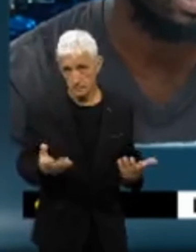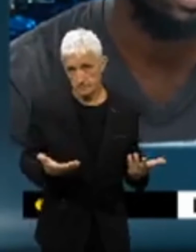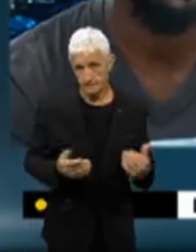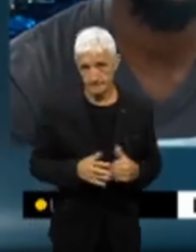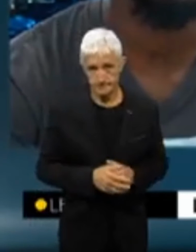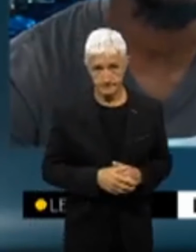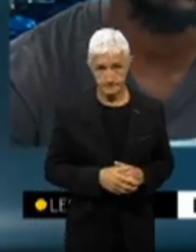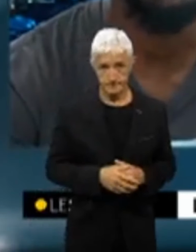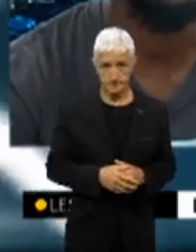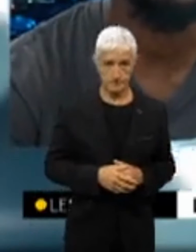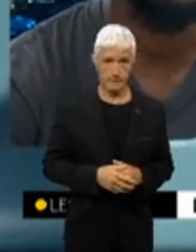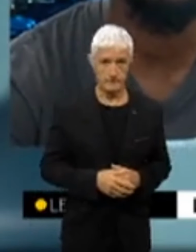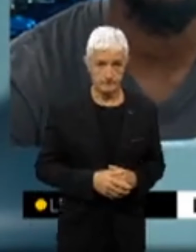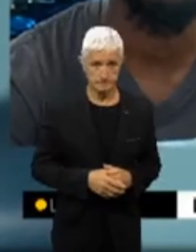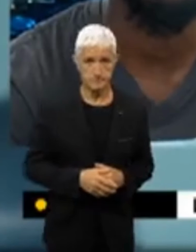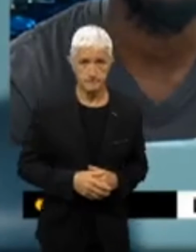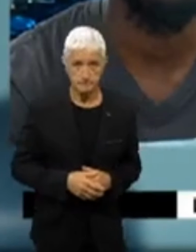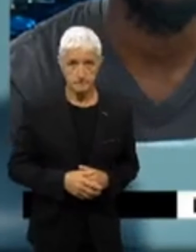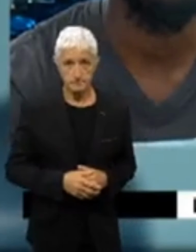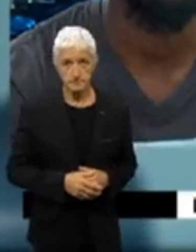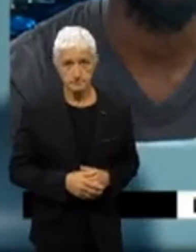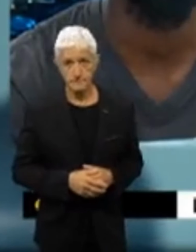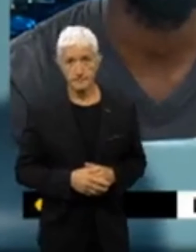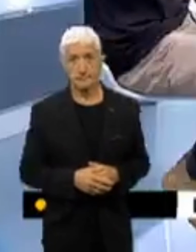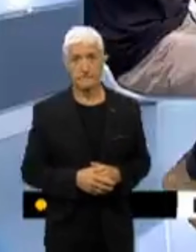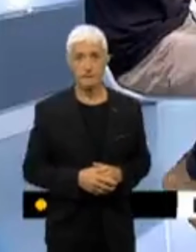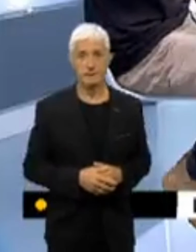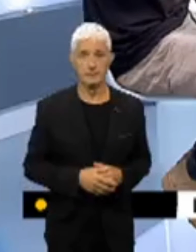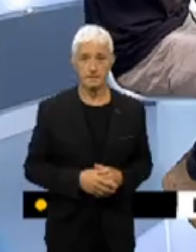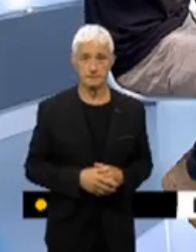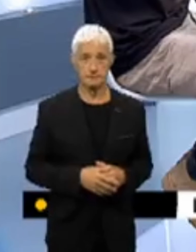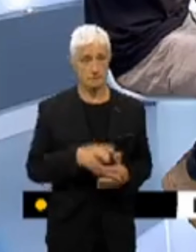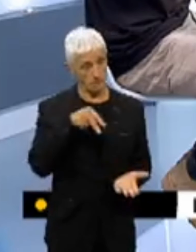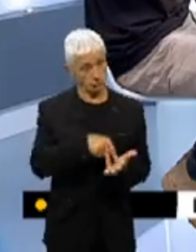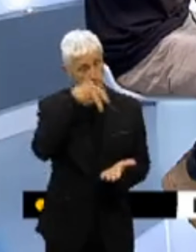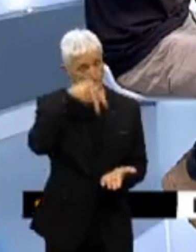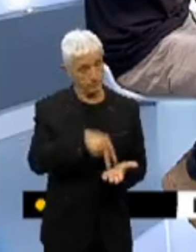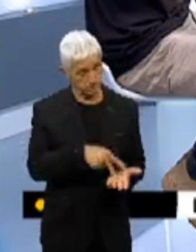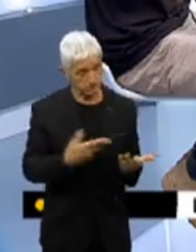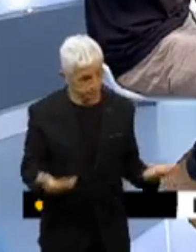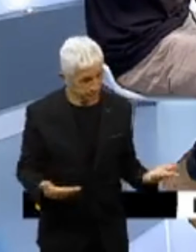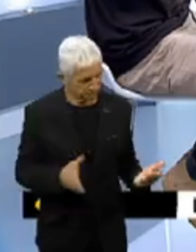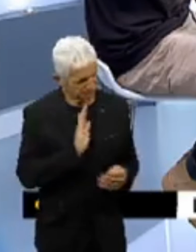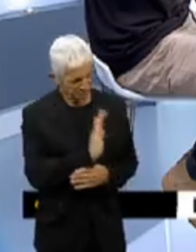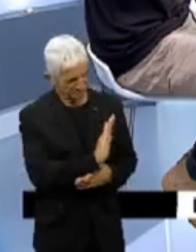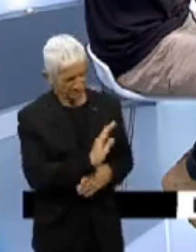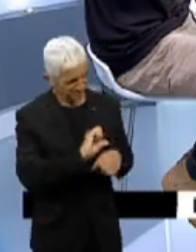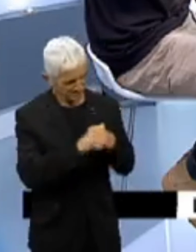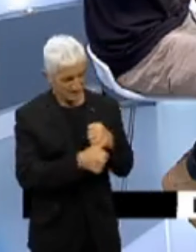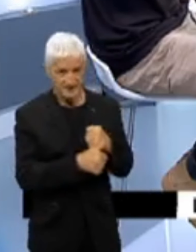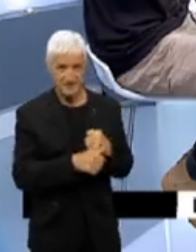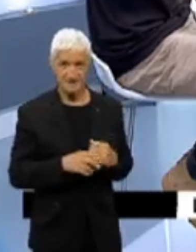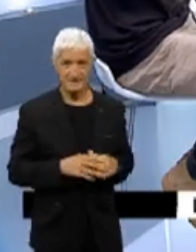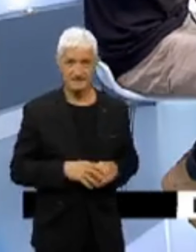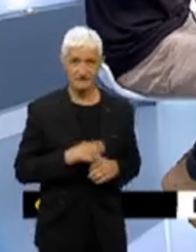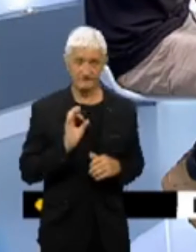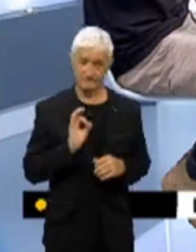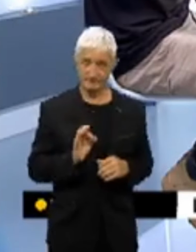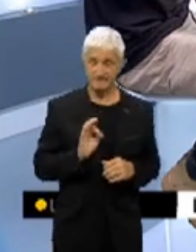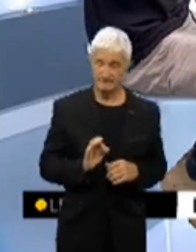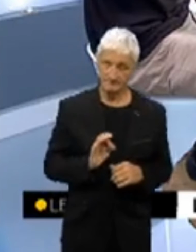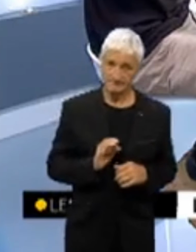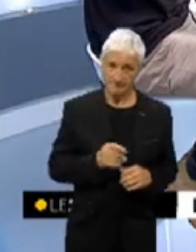on réfléchit à ça et on ne refait pas la même erreur. On ne refait pas les mêmes erreurs. Voilà. Le jump ? Vous sautez, c'est devenu votre marque de fabrique. Exactement. Vous